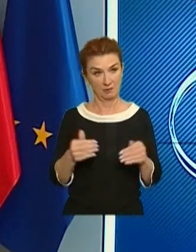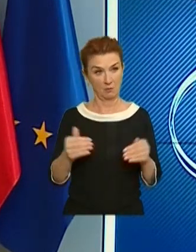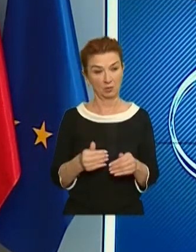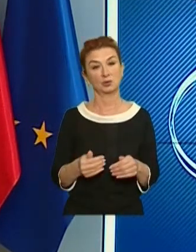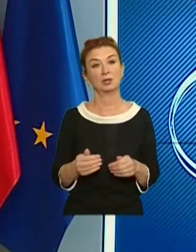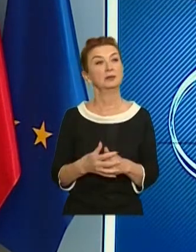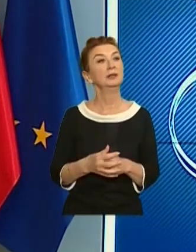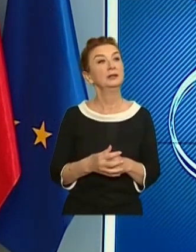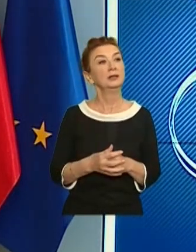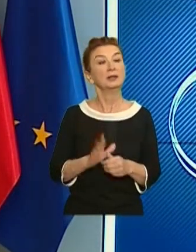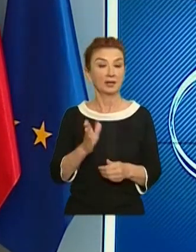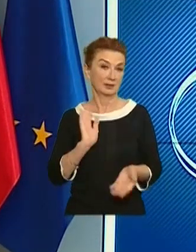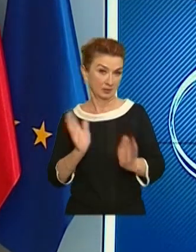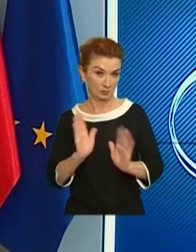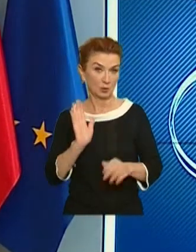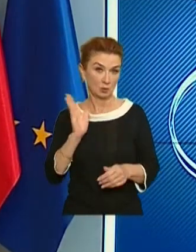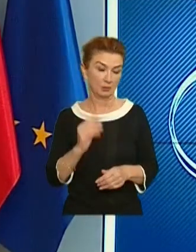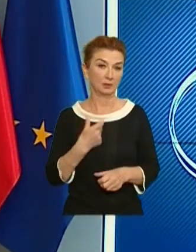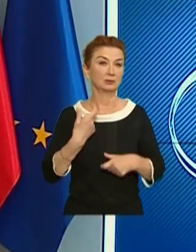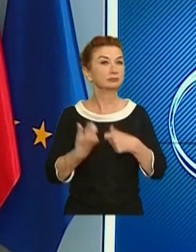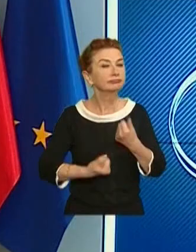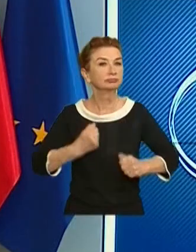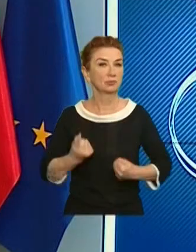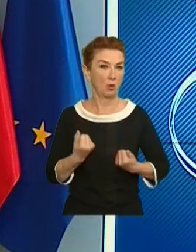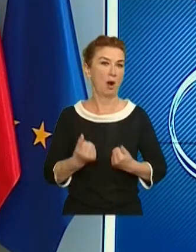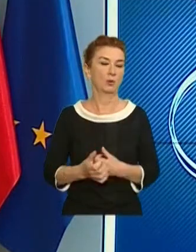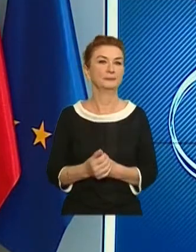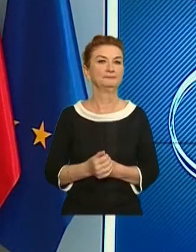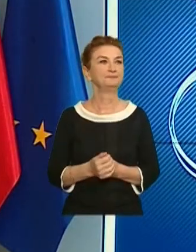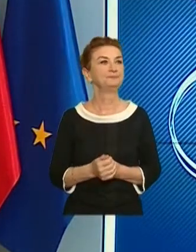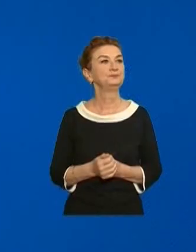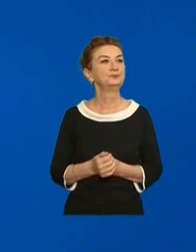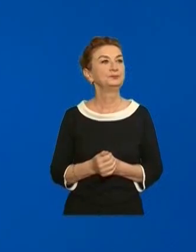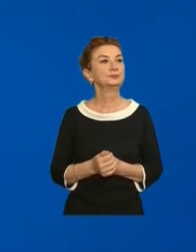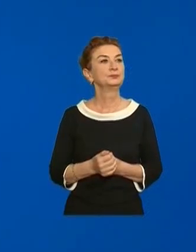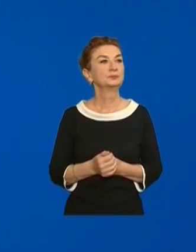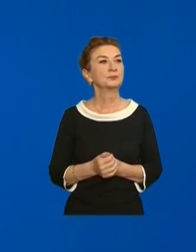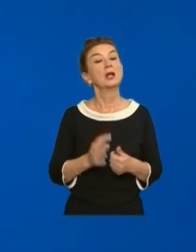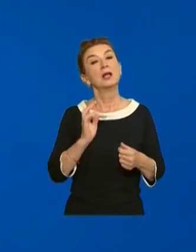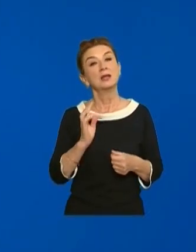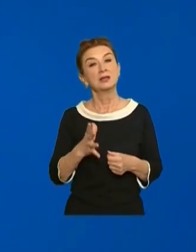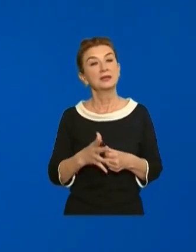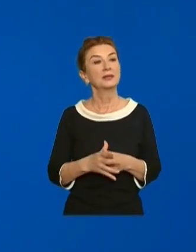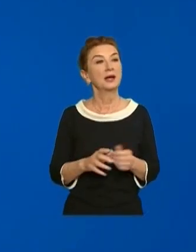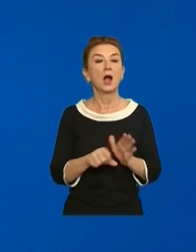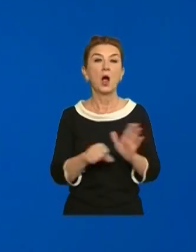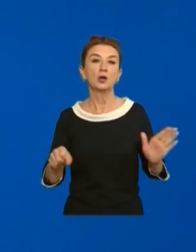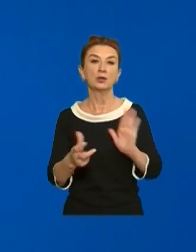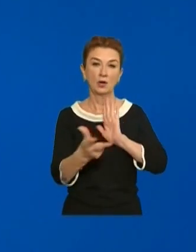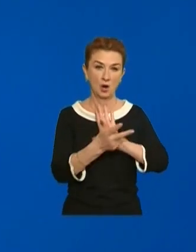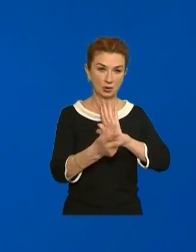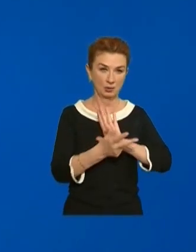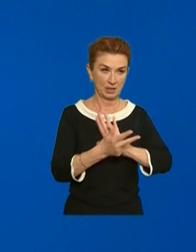to w taki sposób będą funkcjonowały te lokale gastronomiczne. Także od